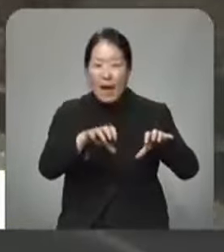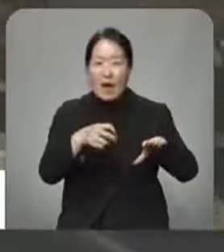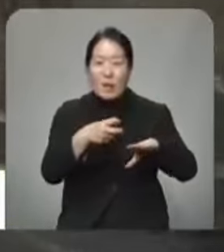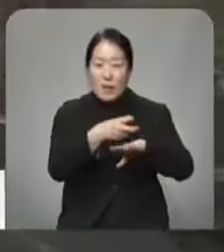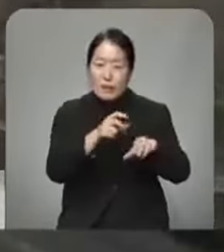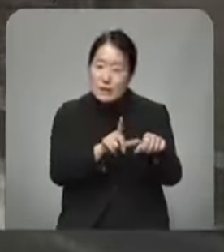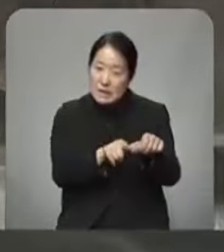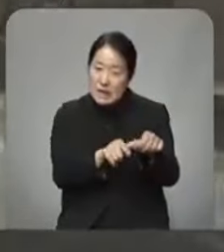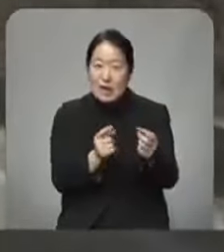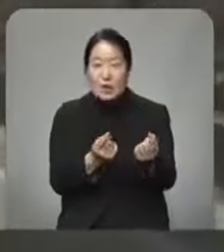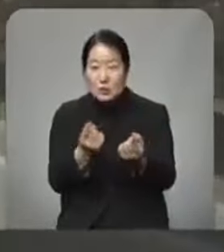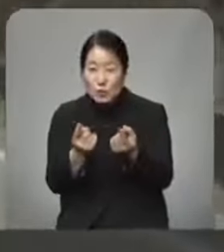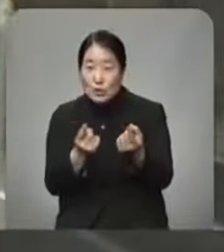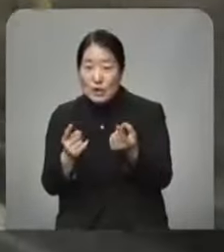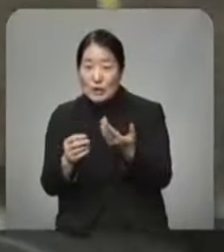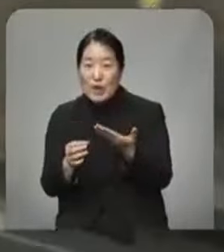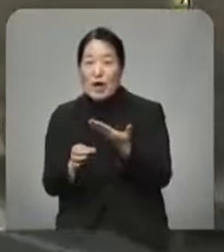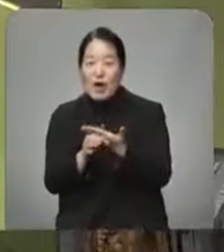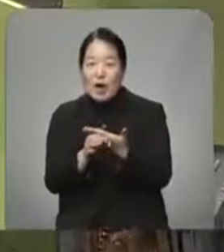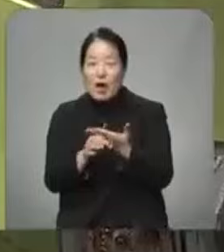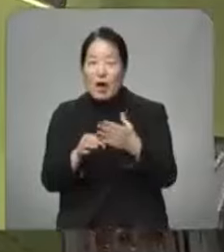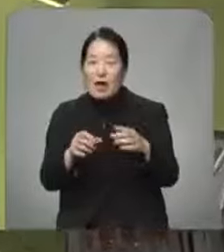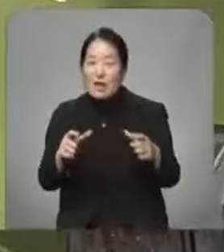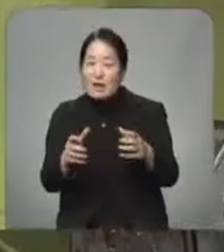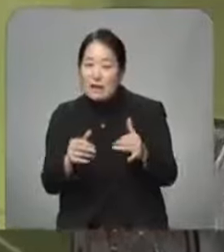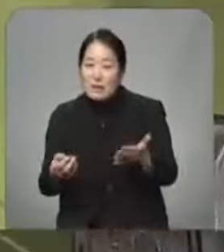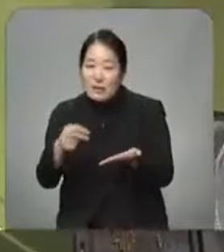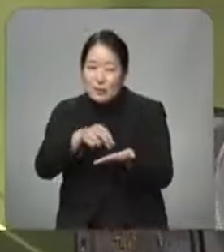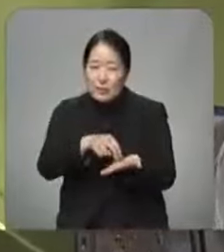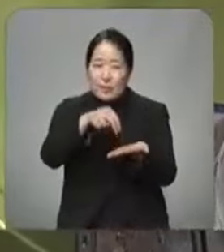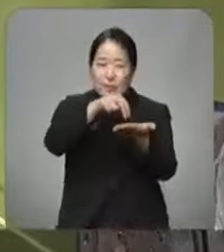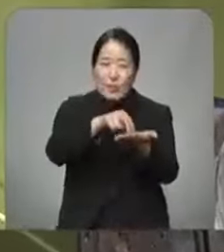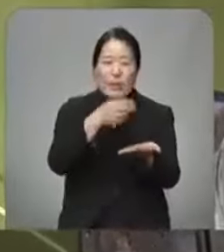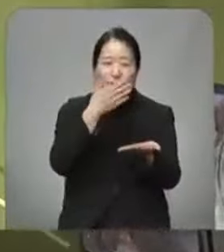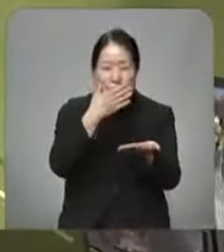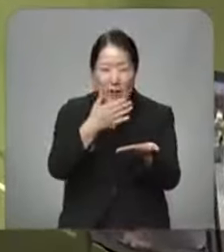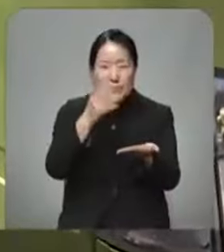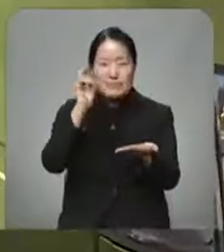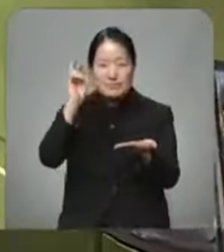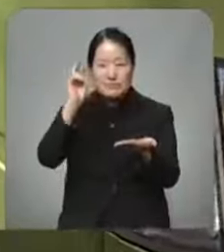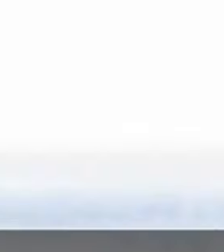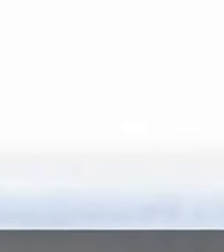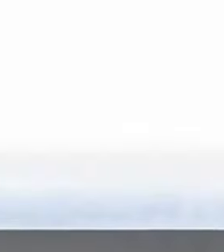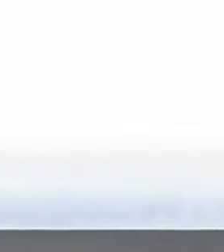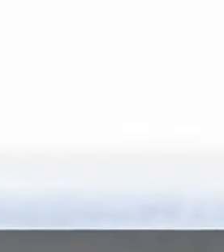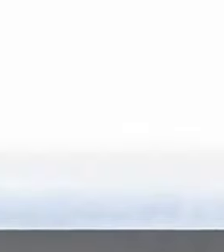조정해 주민들의 환승을 돕겠다고 밝혔습니다. KBS 뉴스 이현기입니다.